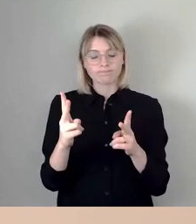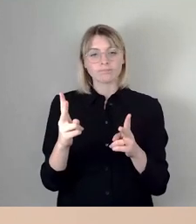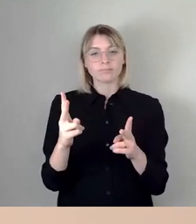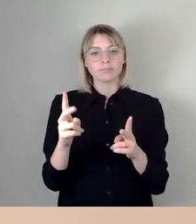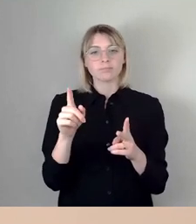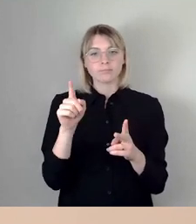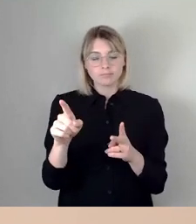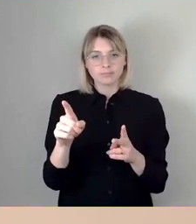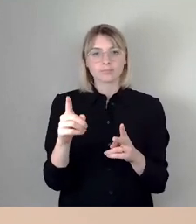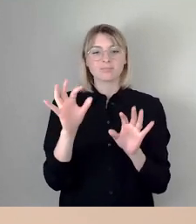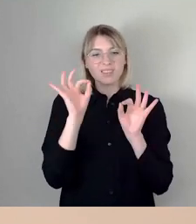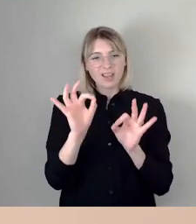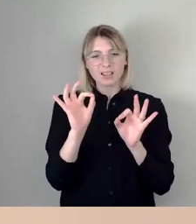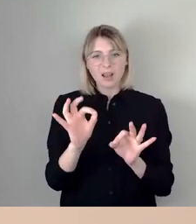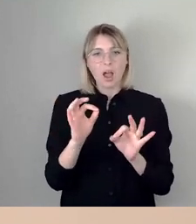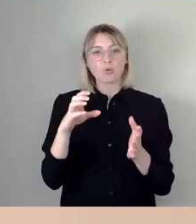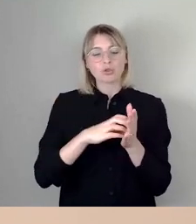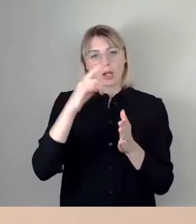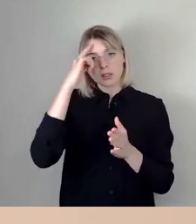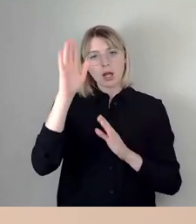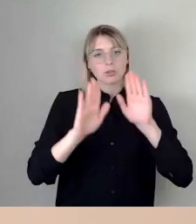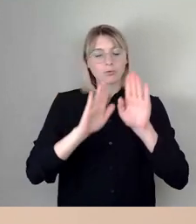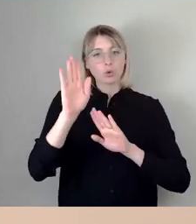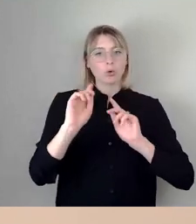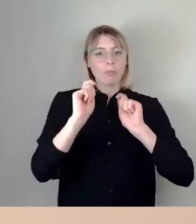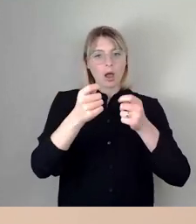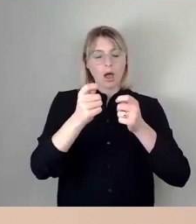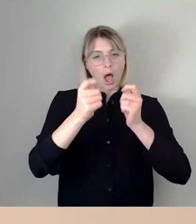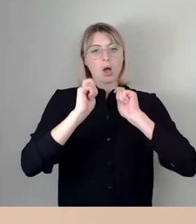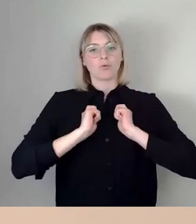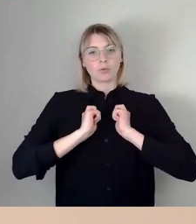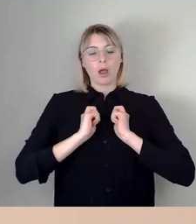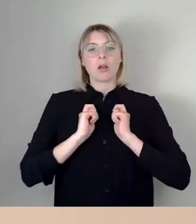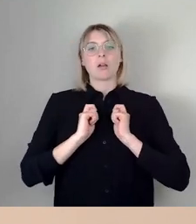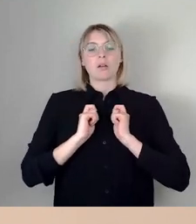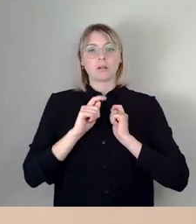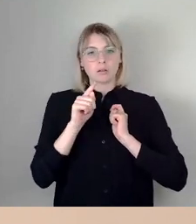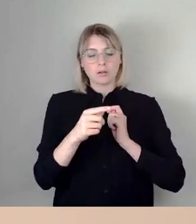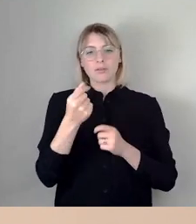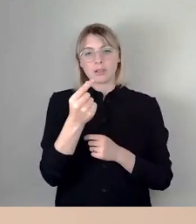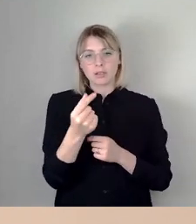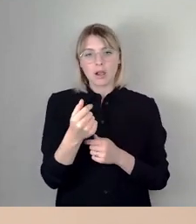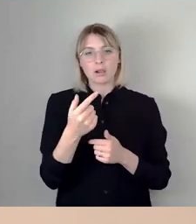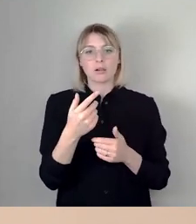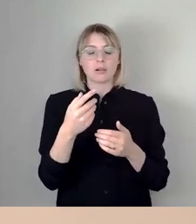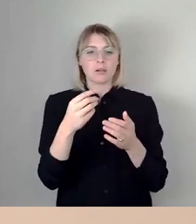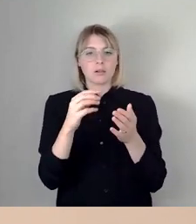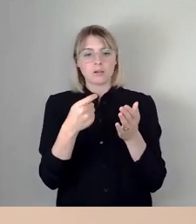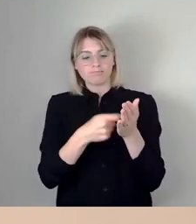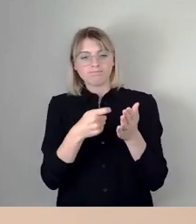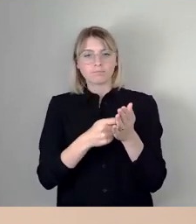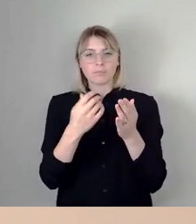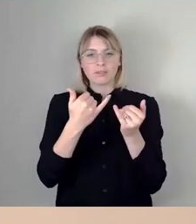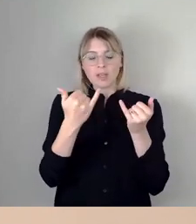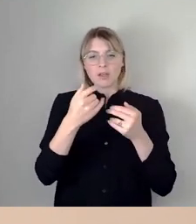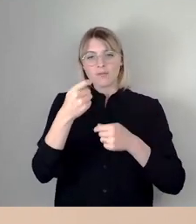explizit mit dem Stadtratsvotum nochmal beauftragt, hinsichtlich der finanziellen Konditionen für diesen Grundstücksankauf nachzuverhandeln.